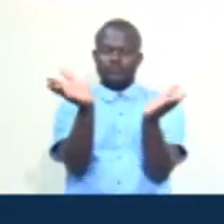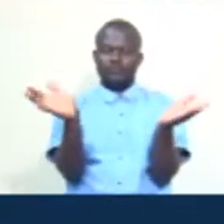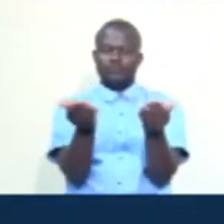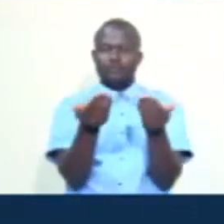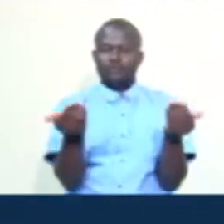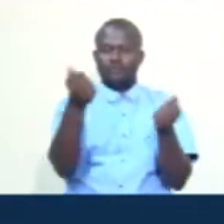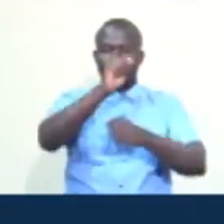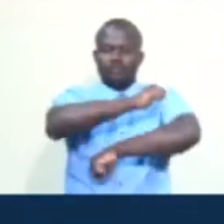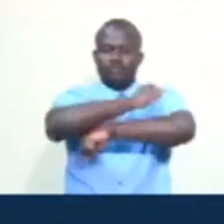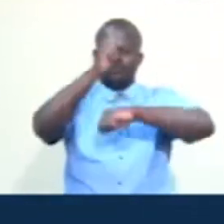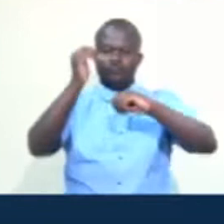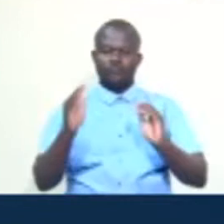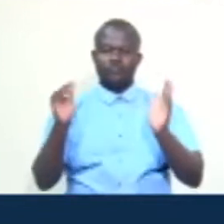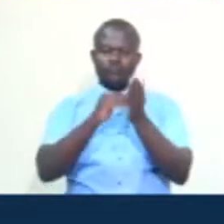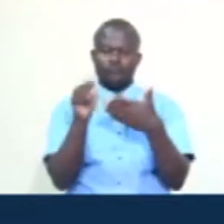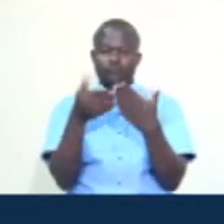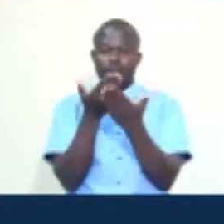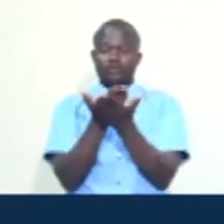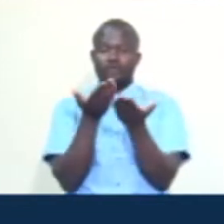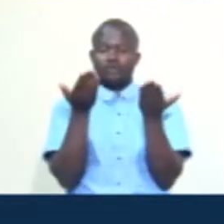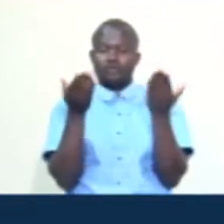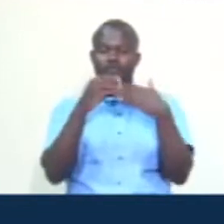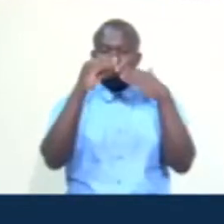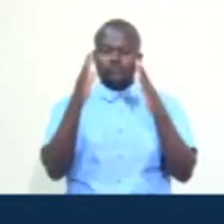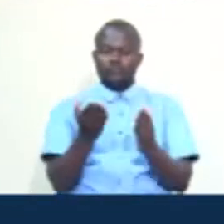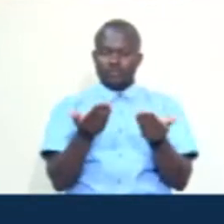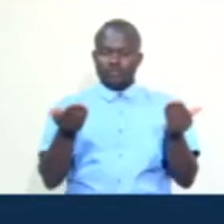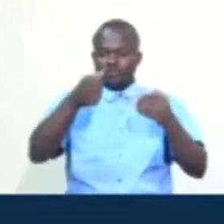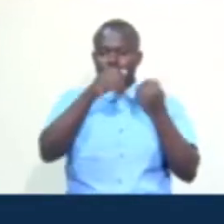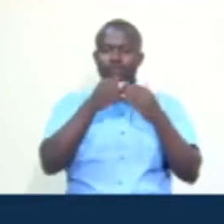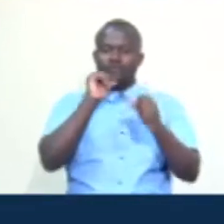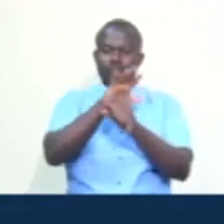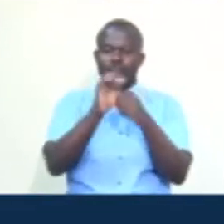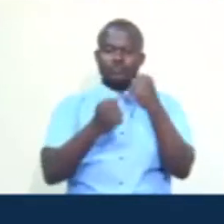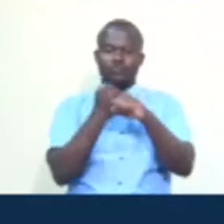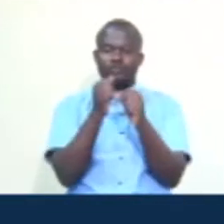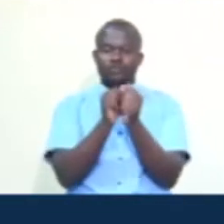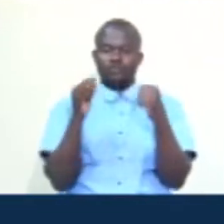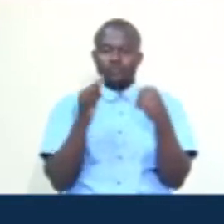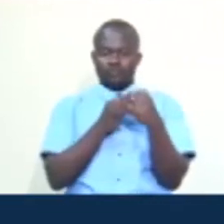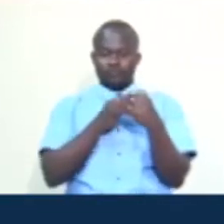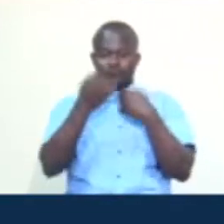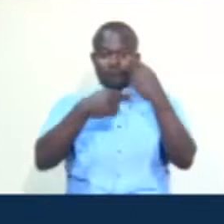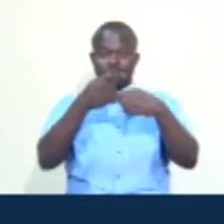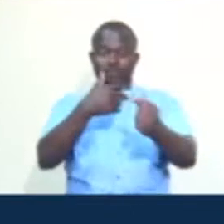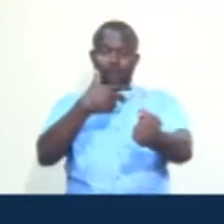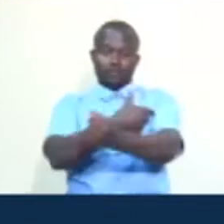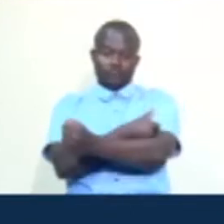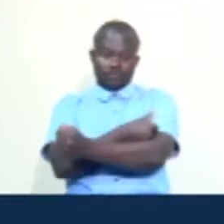babo b'abanyeshuri ndetse basaba ubuyobozi ko n'abana babo bataruzuza imyaka 18 bakomeza